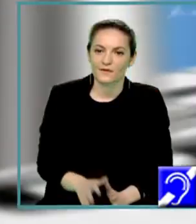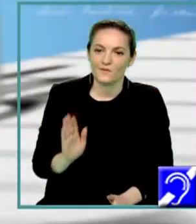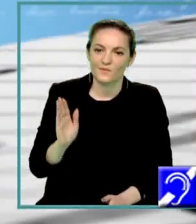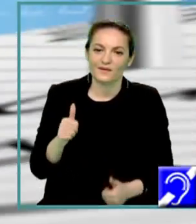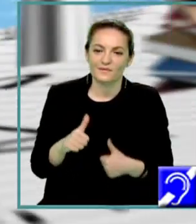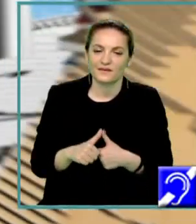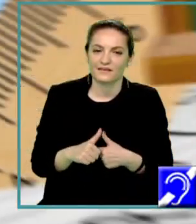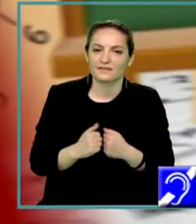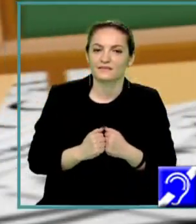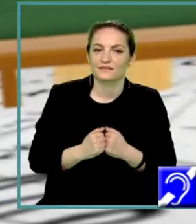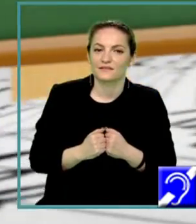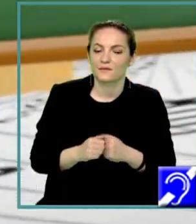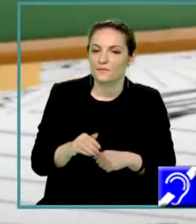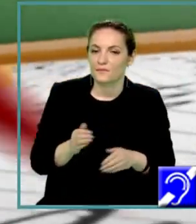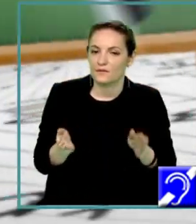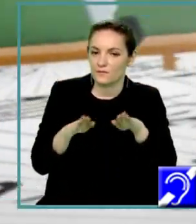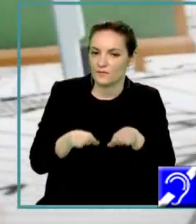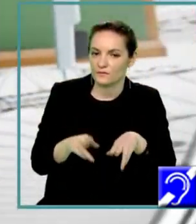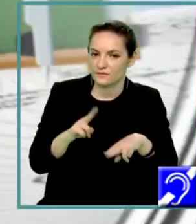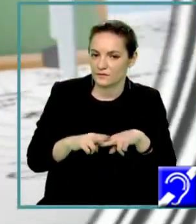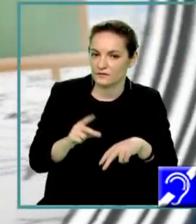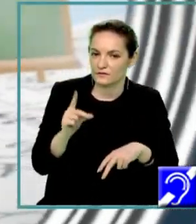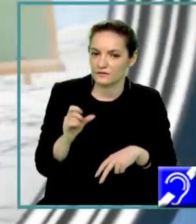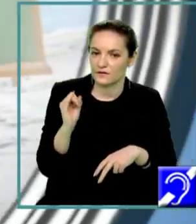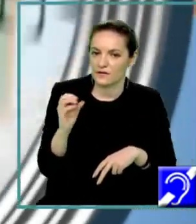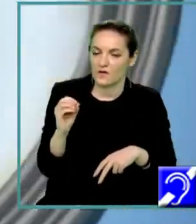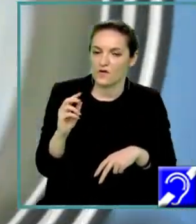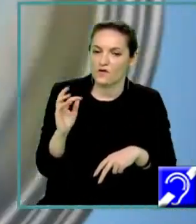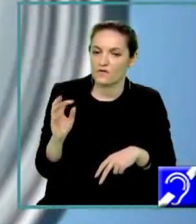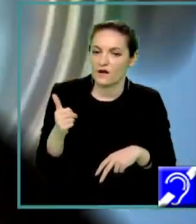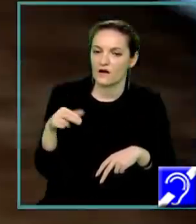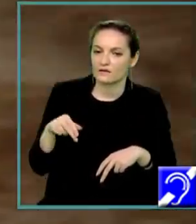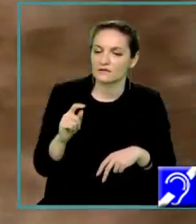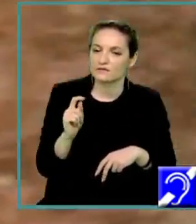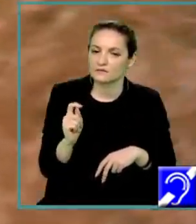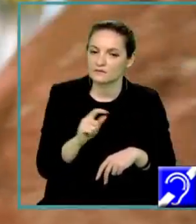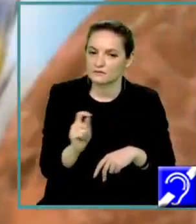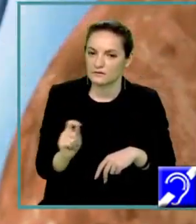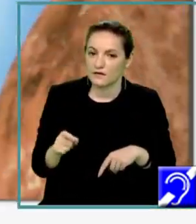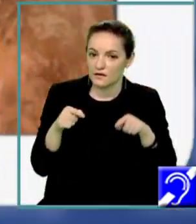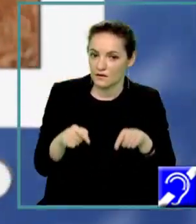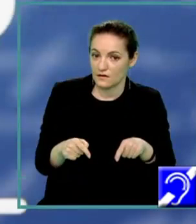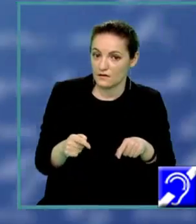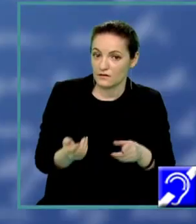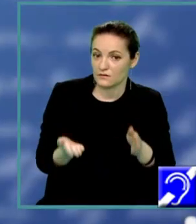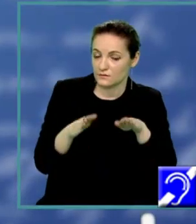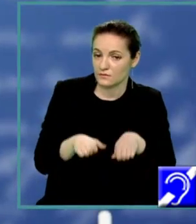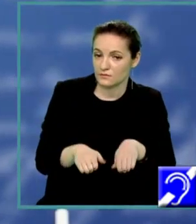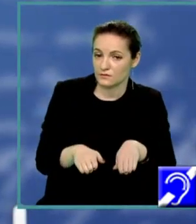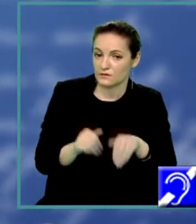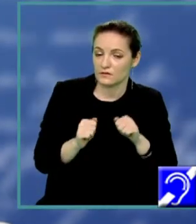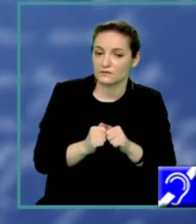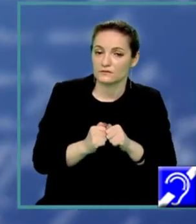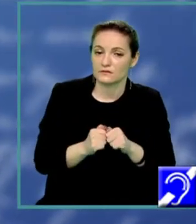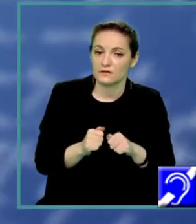Salutare, prieteni! Pe mormântul matematicianului Diofant se află inscripția. Aici este înmormântat Diofant, iar piatra